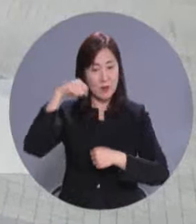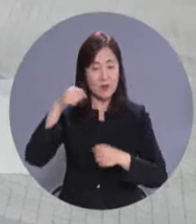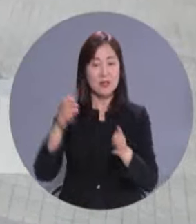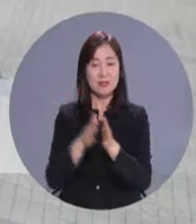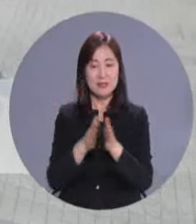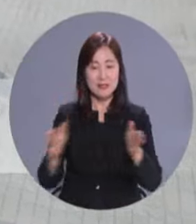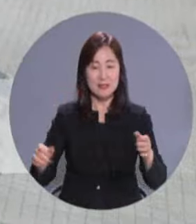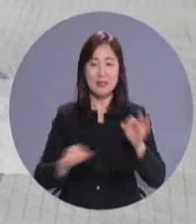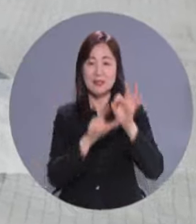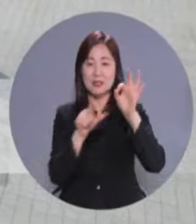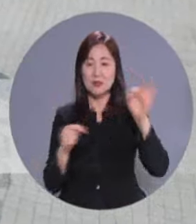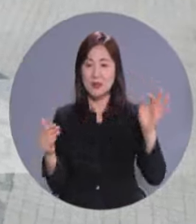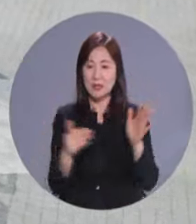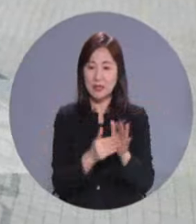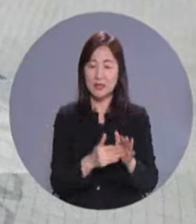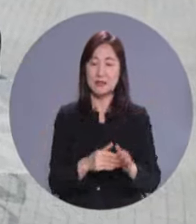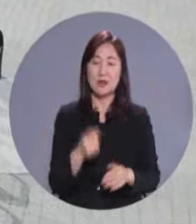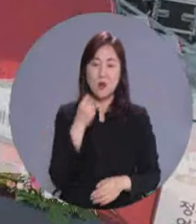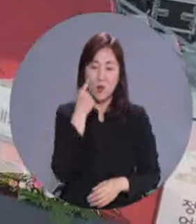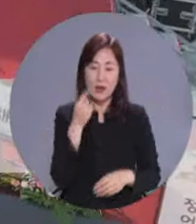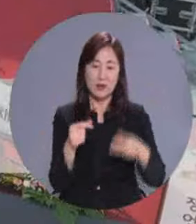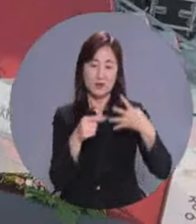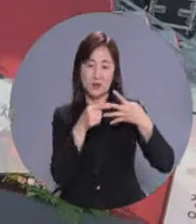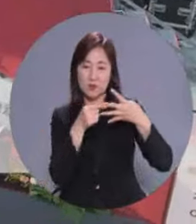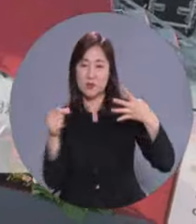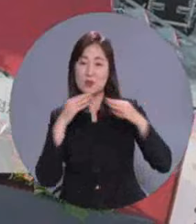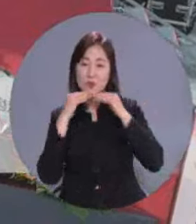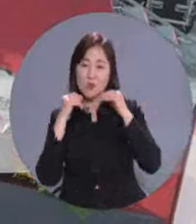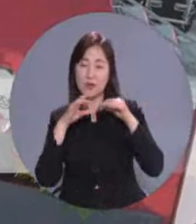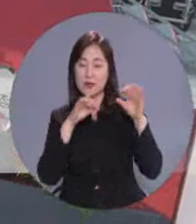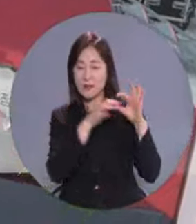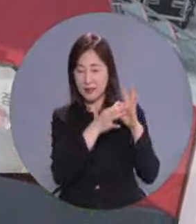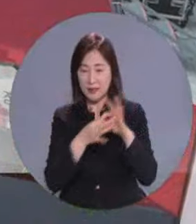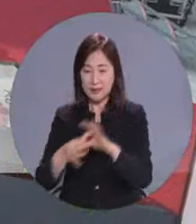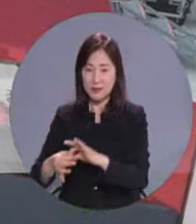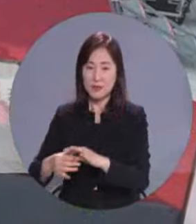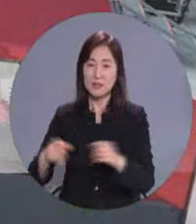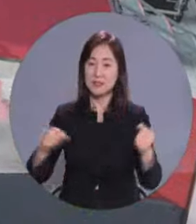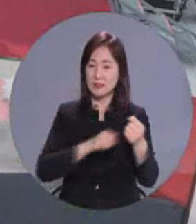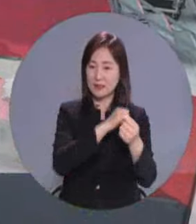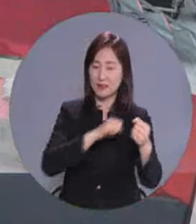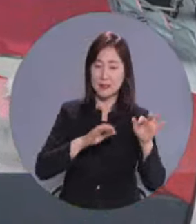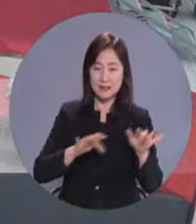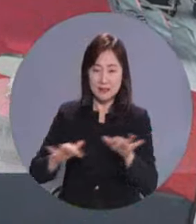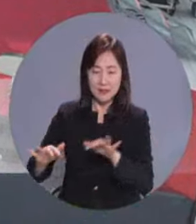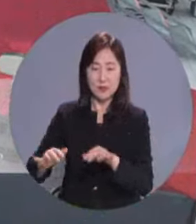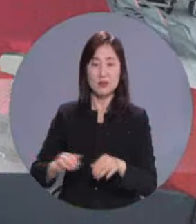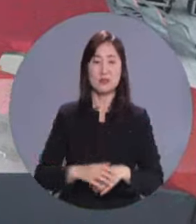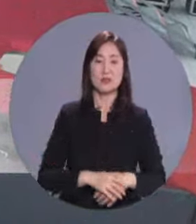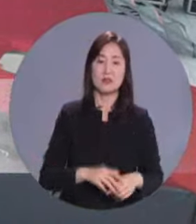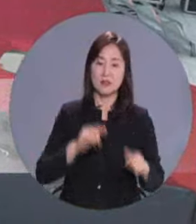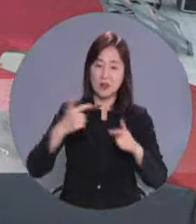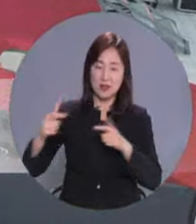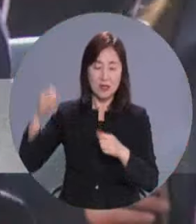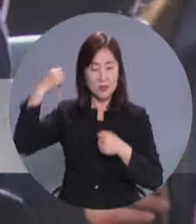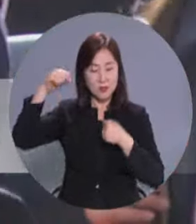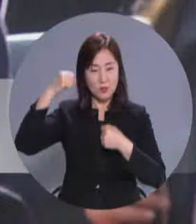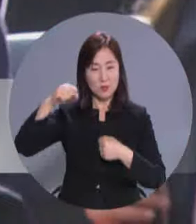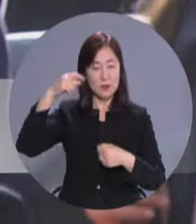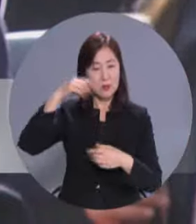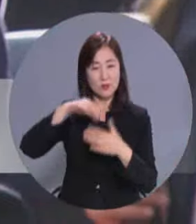오는 10월까지 매주 매월 둘째 주 토요일마다 클래식과 재즈 연주 등 다양한 공연 프로그램을